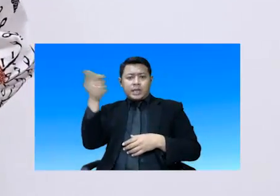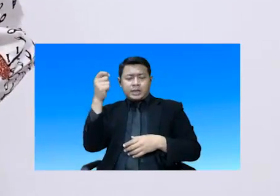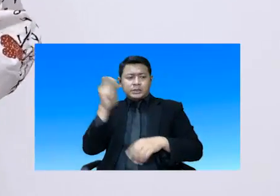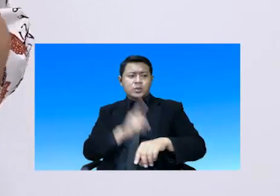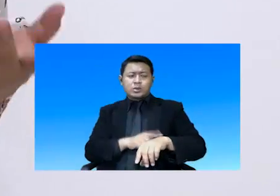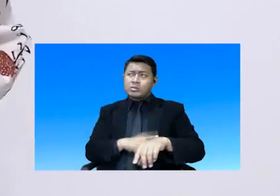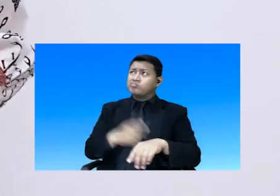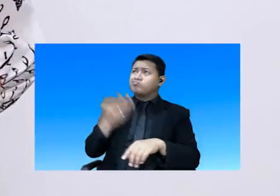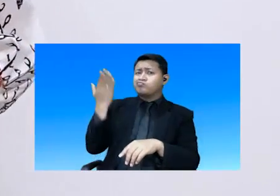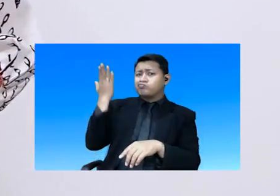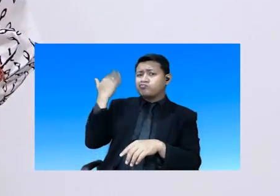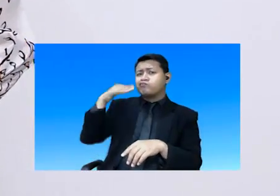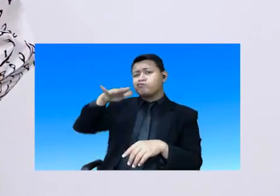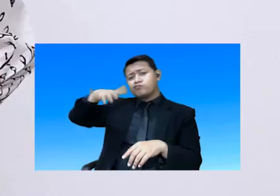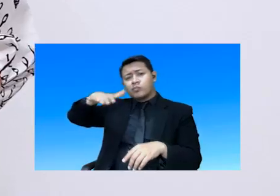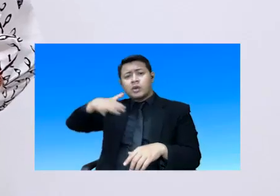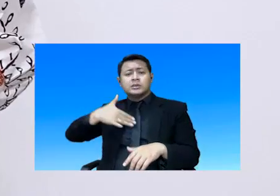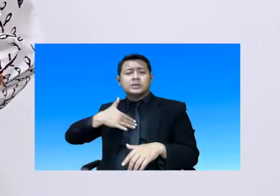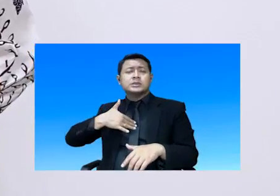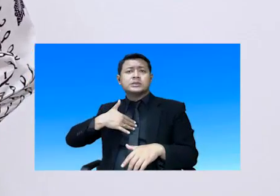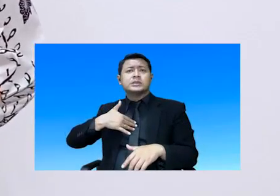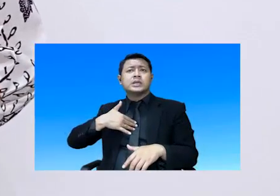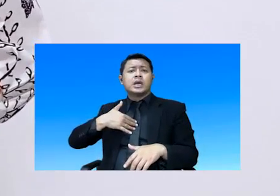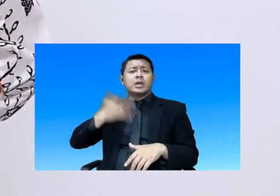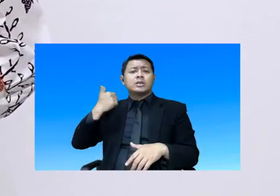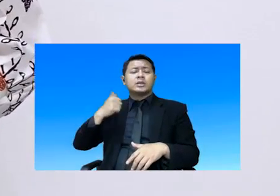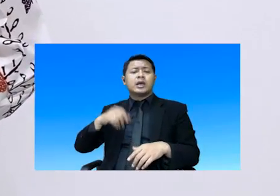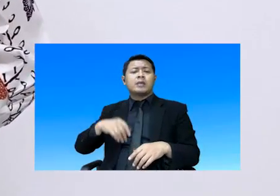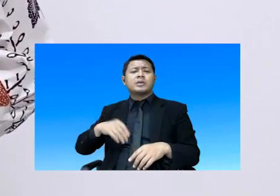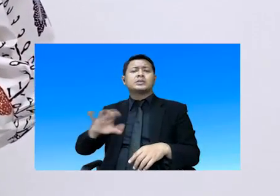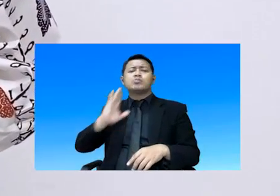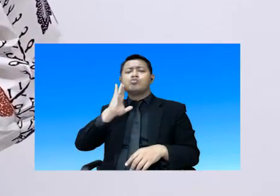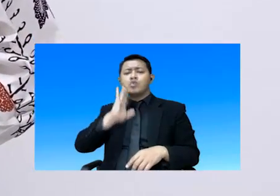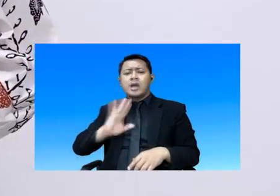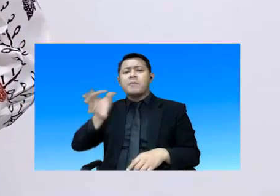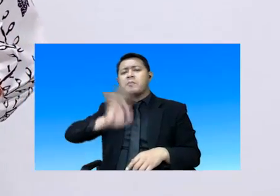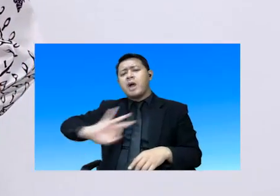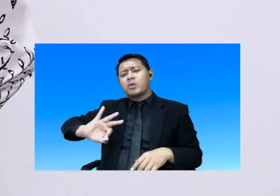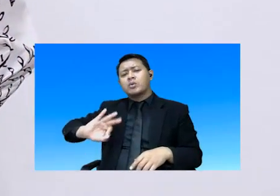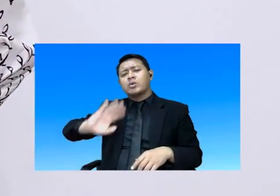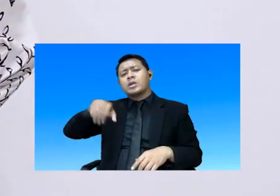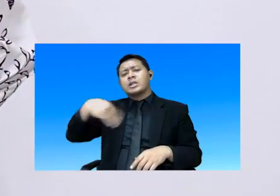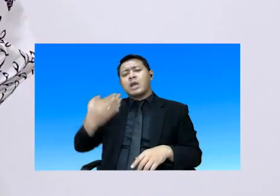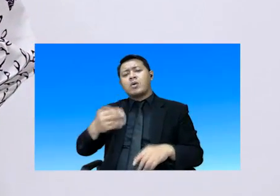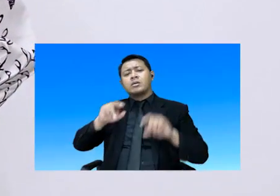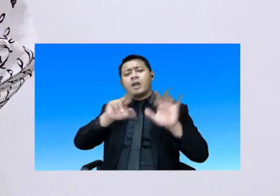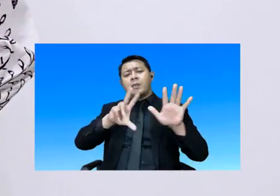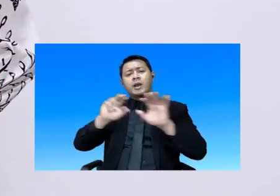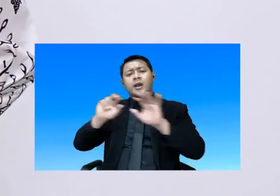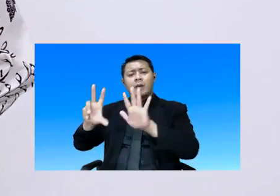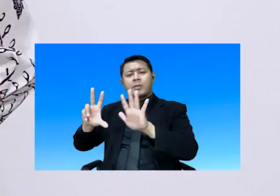mungkin saya waktu itu adalah atlet junior, sekitar di tahun 88.